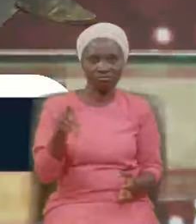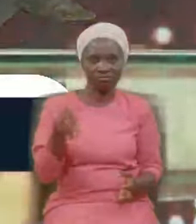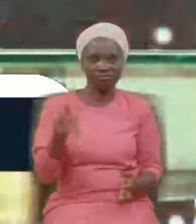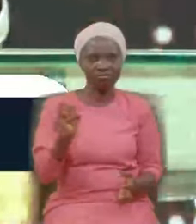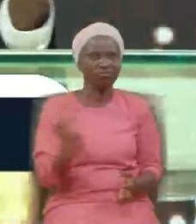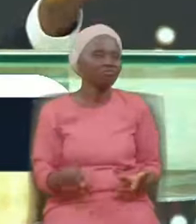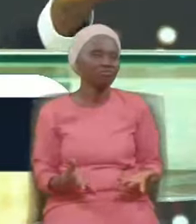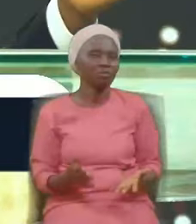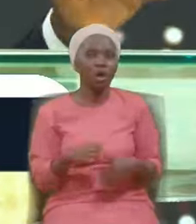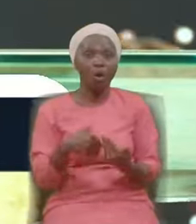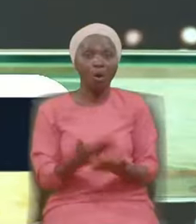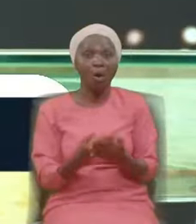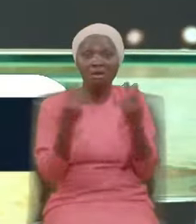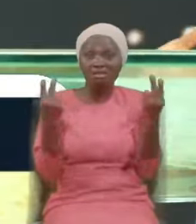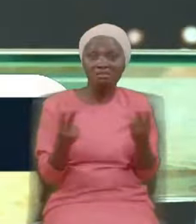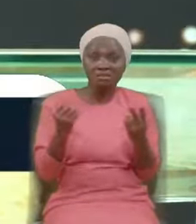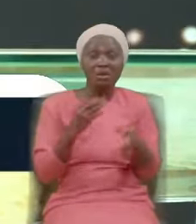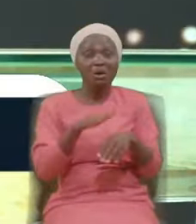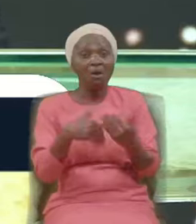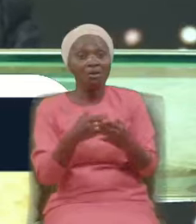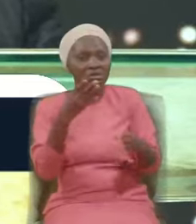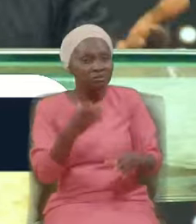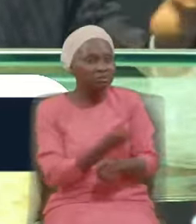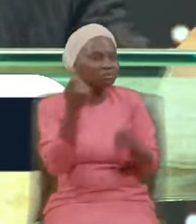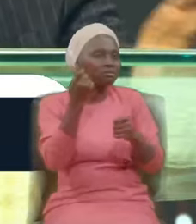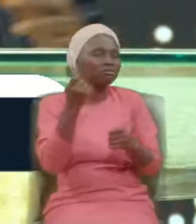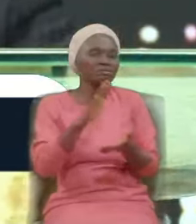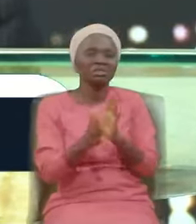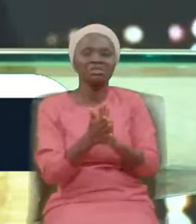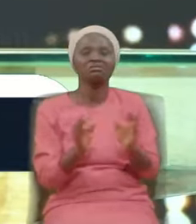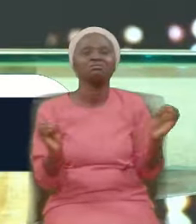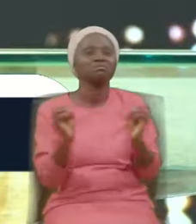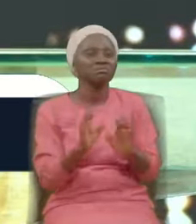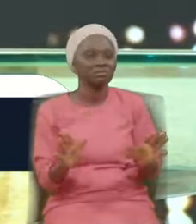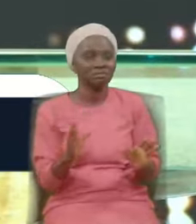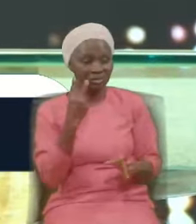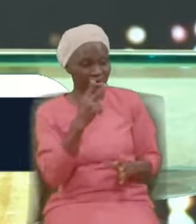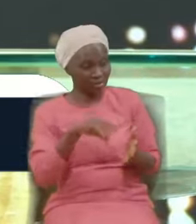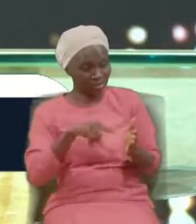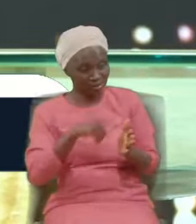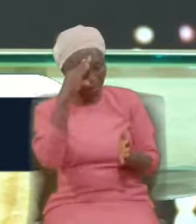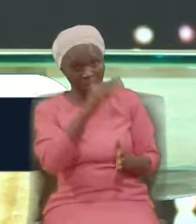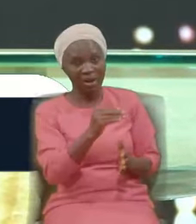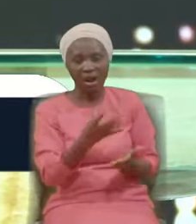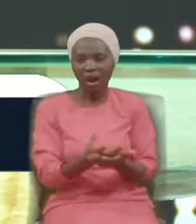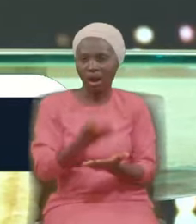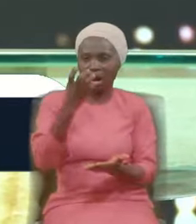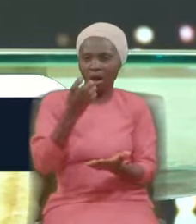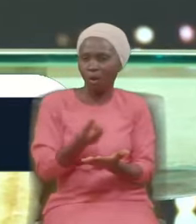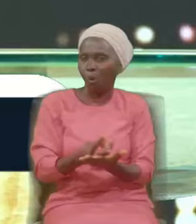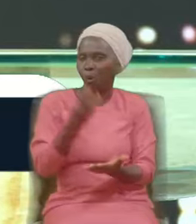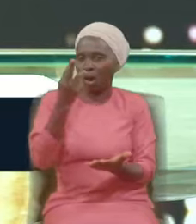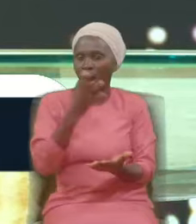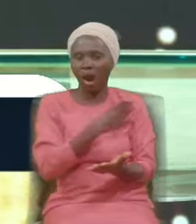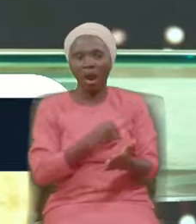Toute cette victoire est inutile. Tout le triomphe là est nul. Regardez l'homme là. Il est riche. Il est